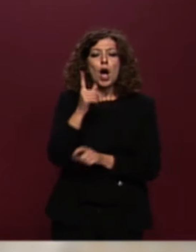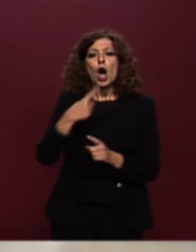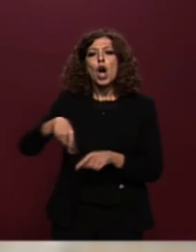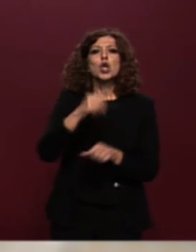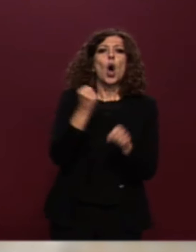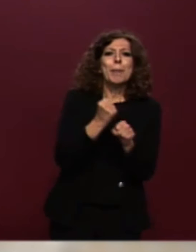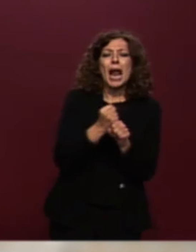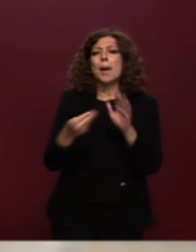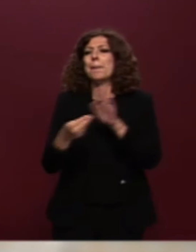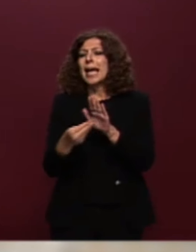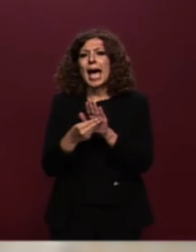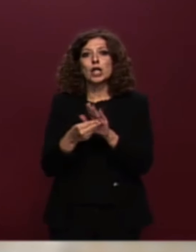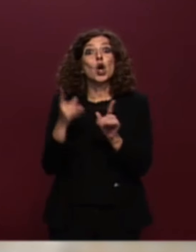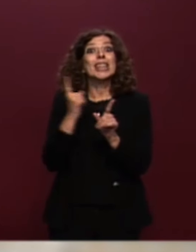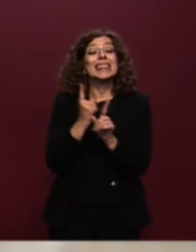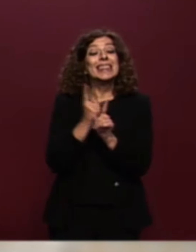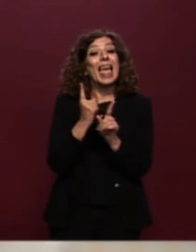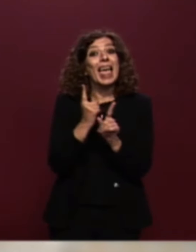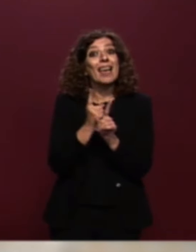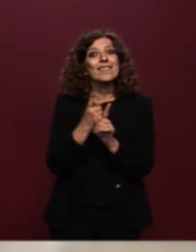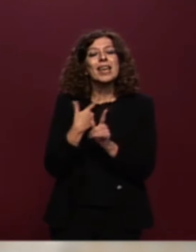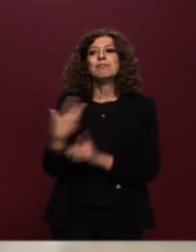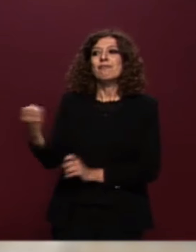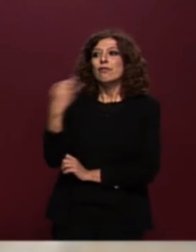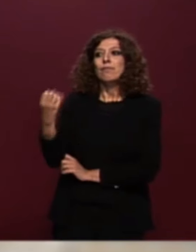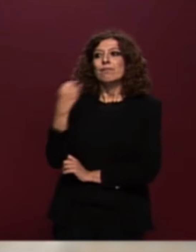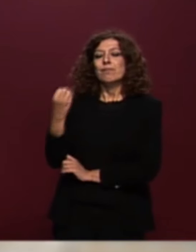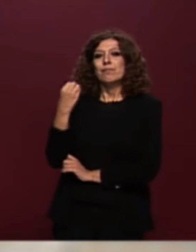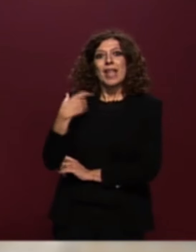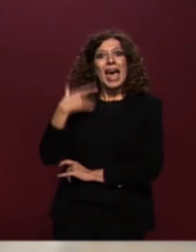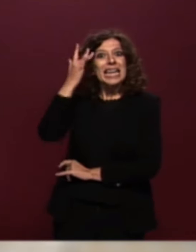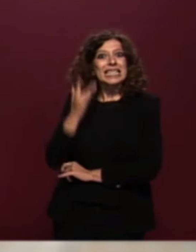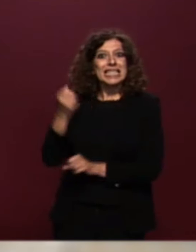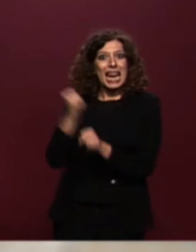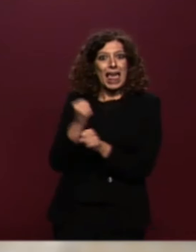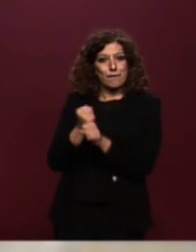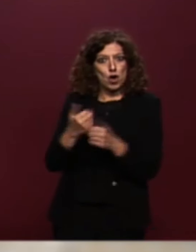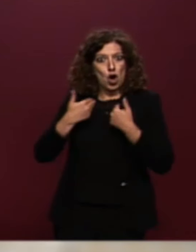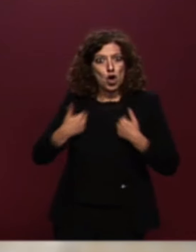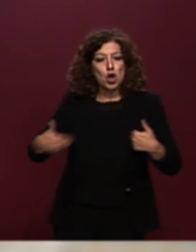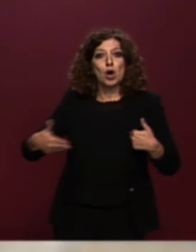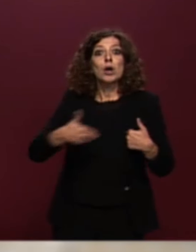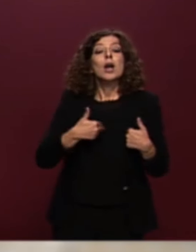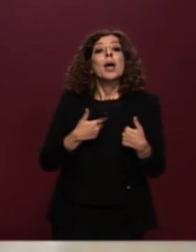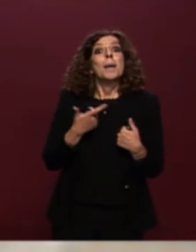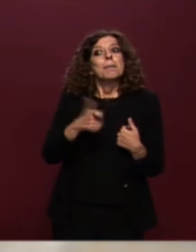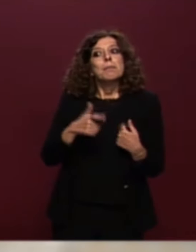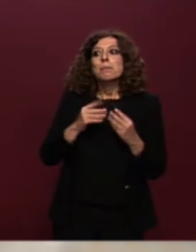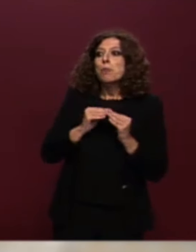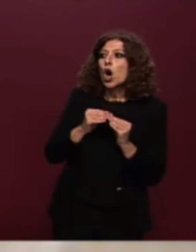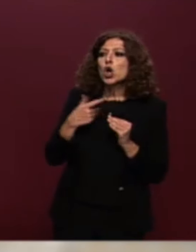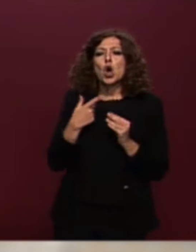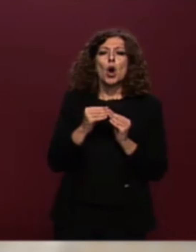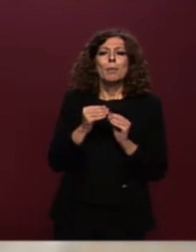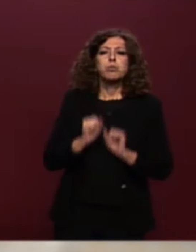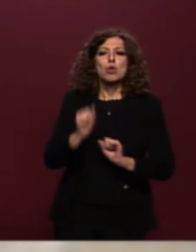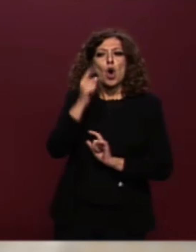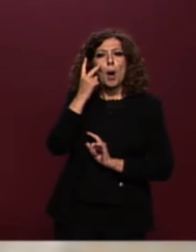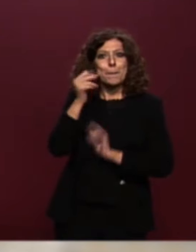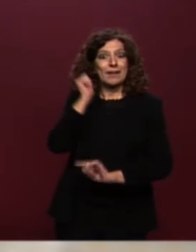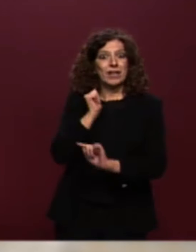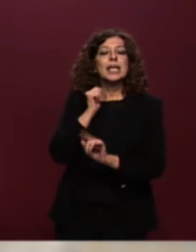ogni impiegato deve ricevere una formazione puntuale aggiornata sui rischi del proprio lavoro e sulle modalità per prevenire incidenti,